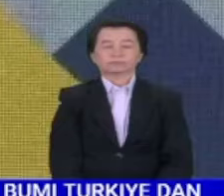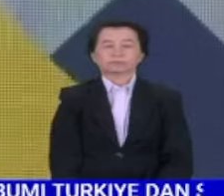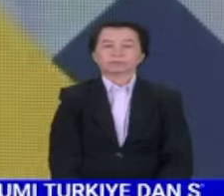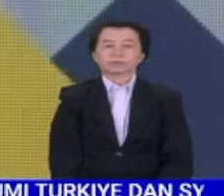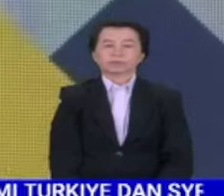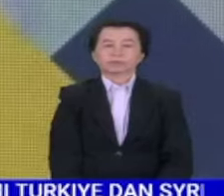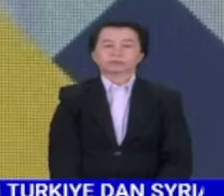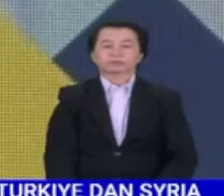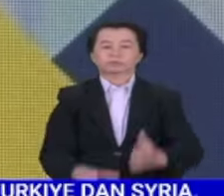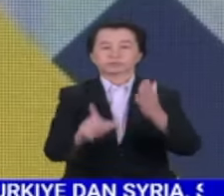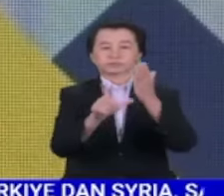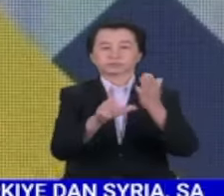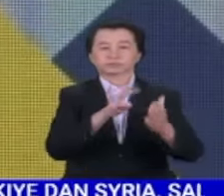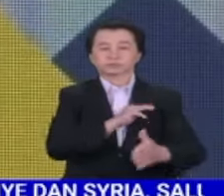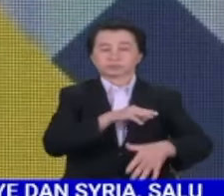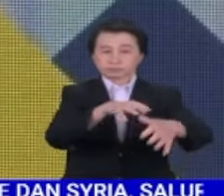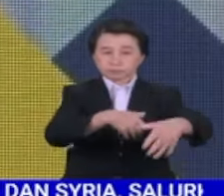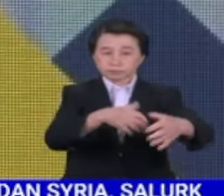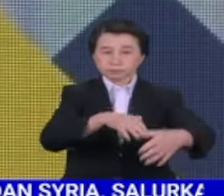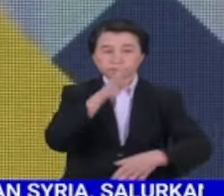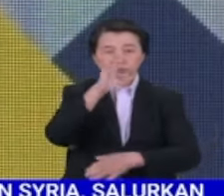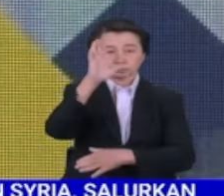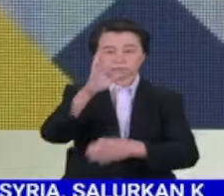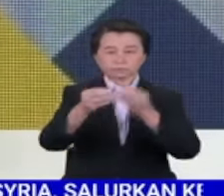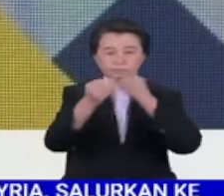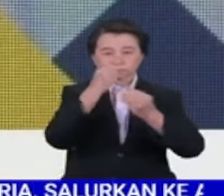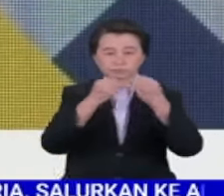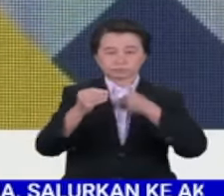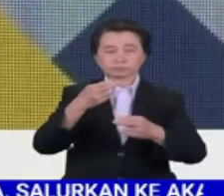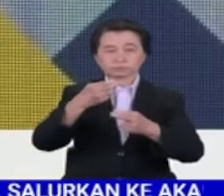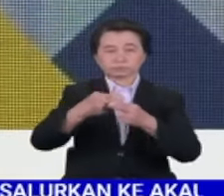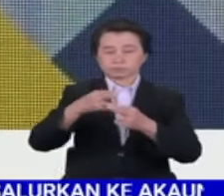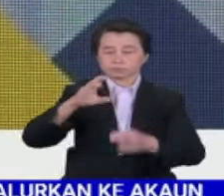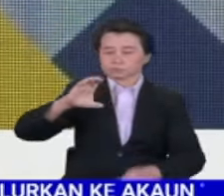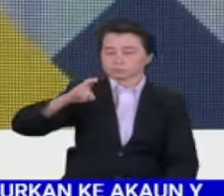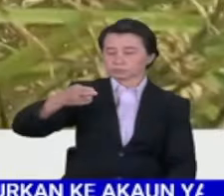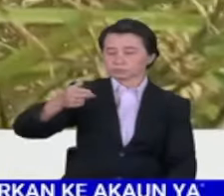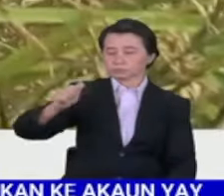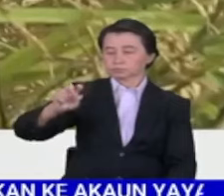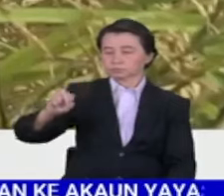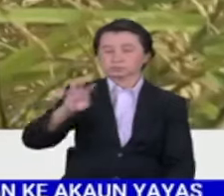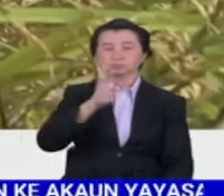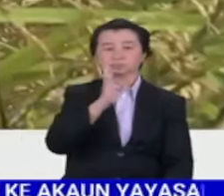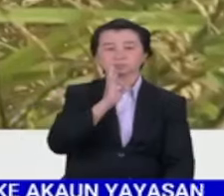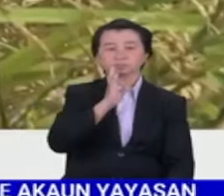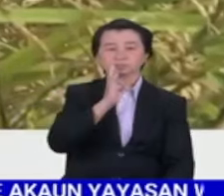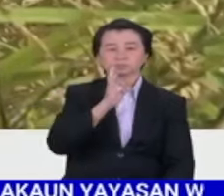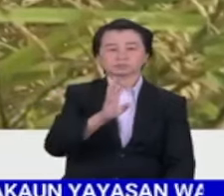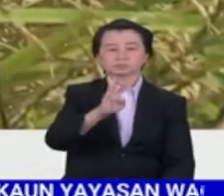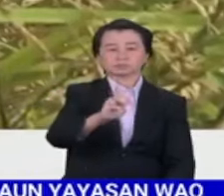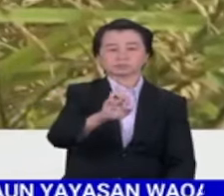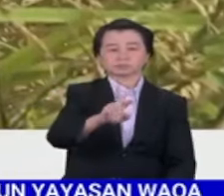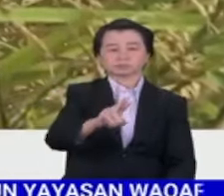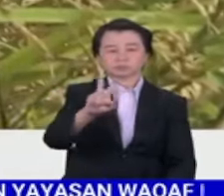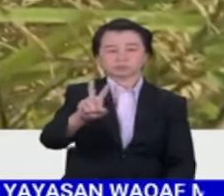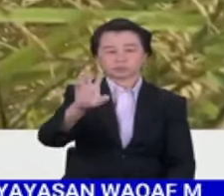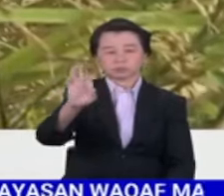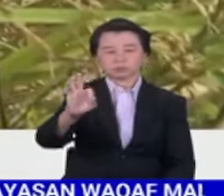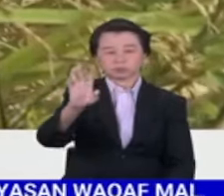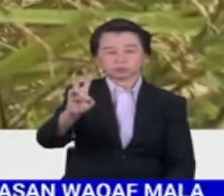timpalan Menteri Pertanian dan keterjaminan makanan chaenfone him berkata Mariati Ma